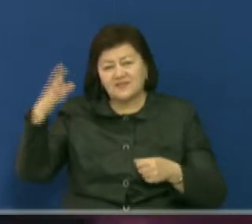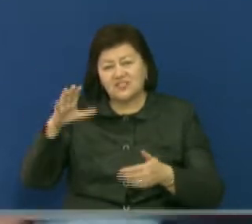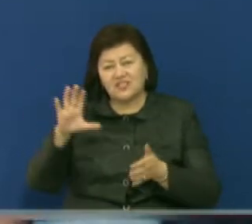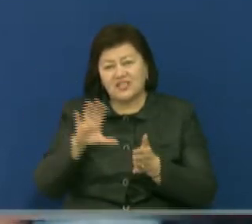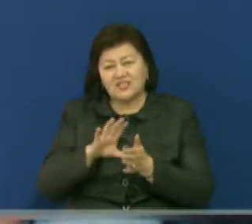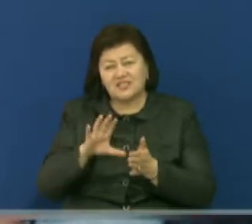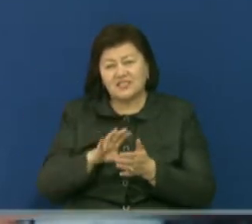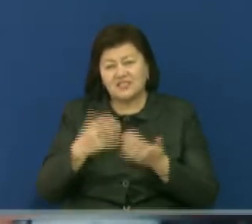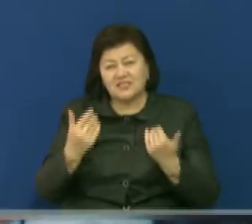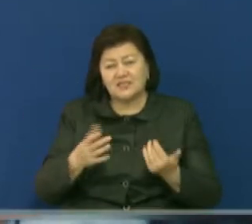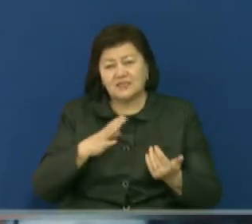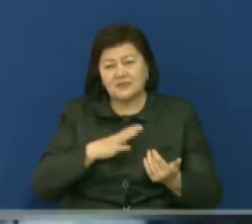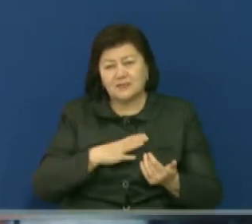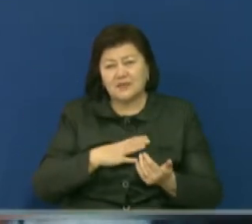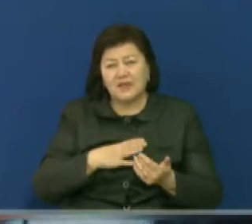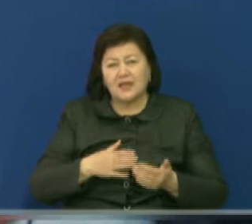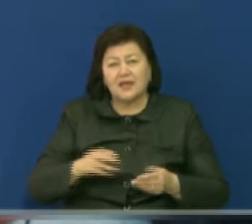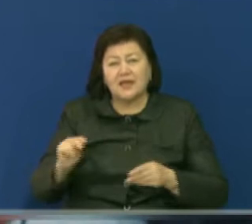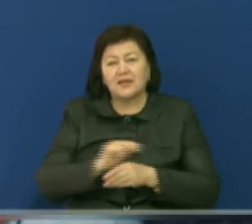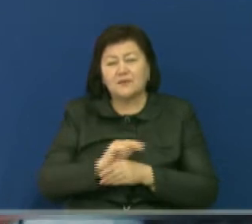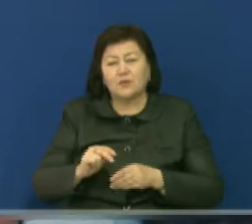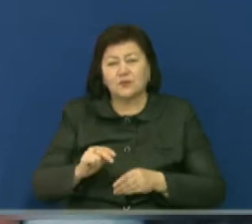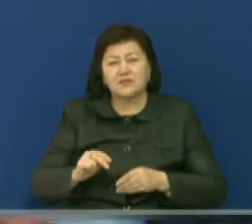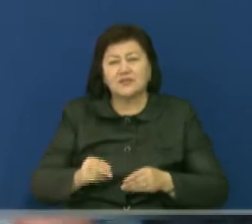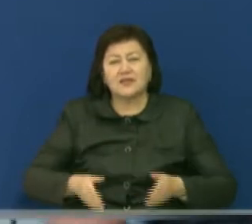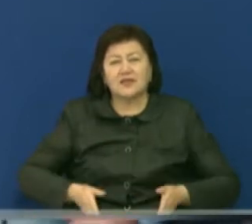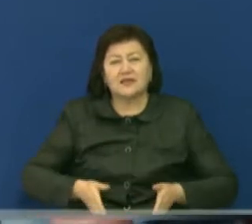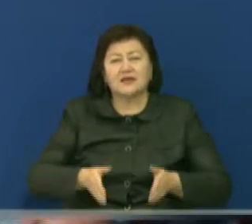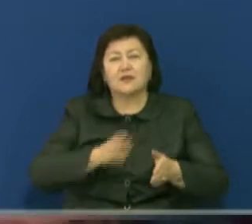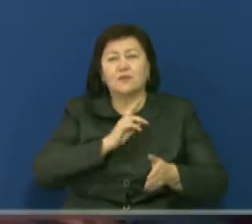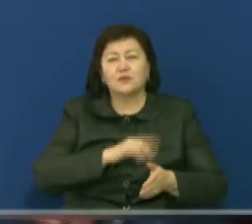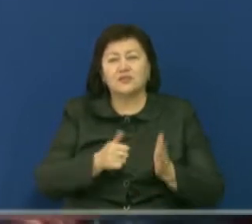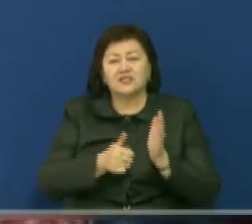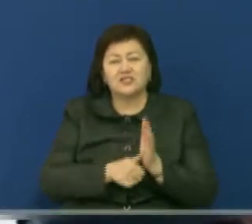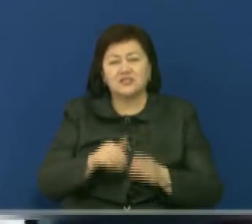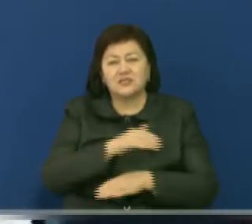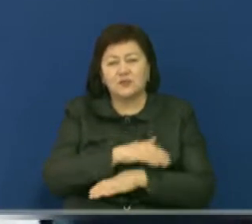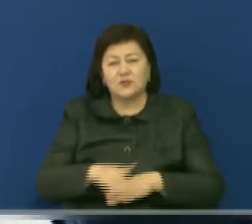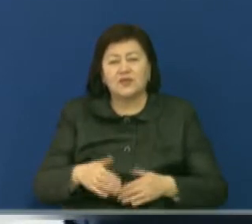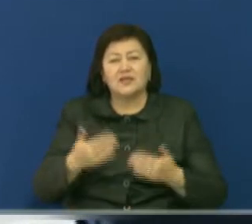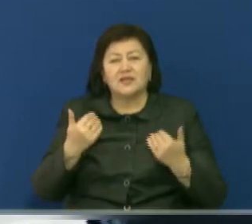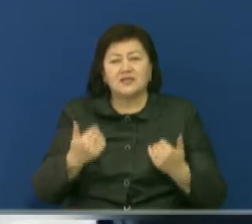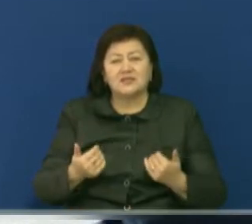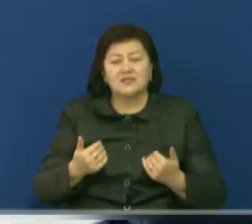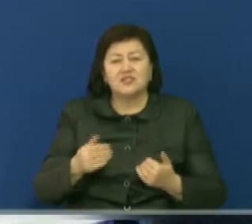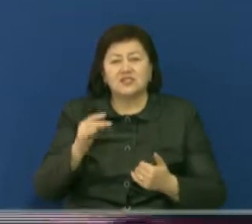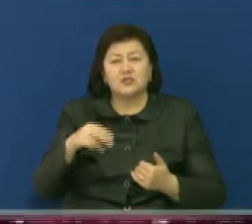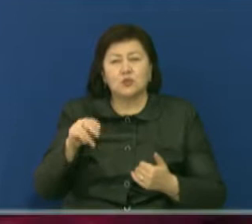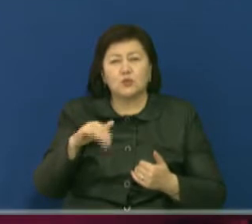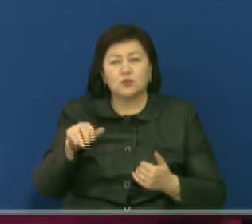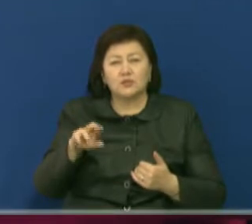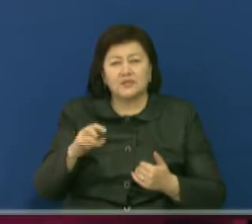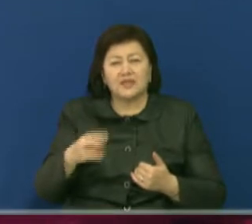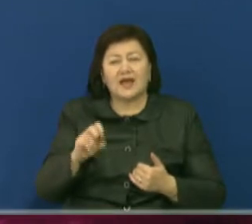работы здесь были проведены на 6 улицах. В этом году готовится ПСД на строительство уличного освещения по улицам Рудная, Алмазная,